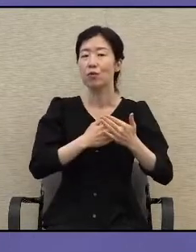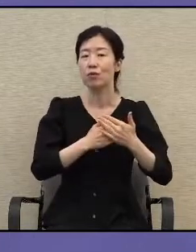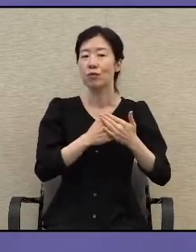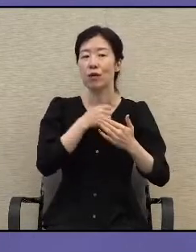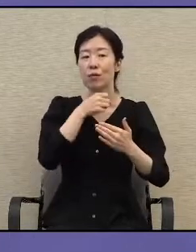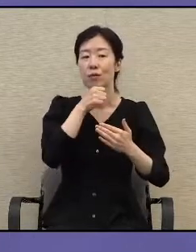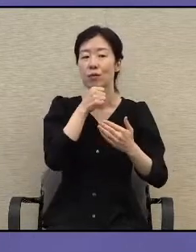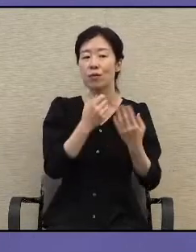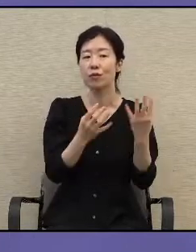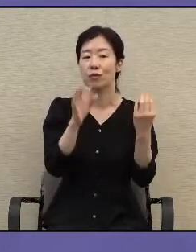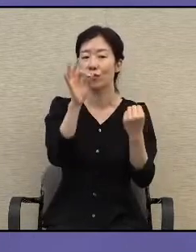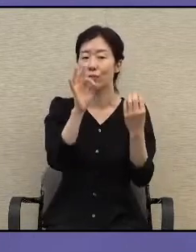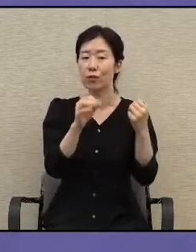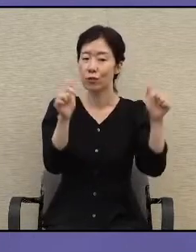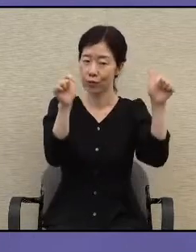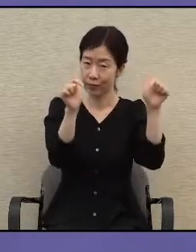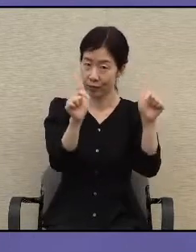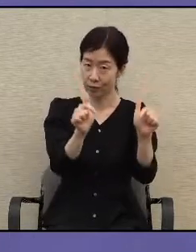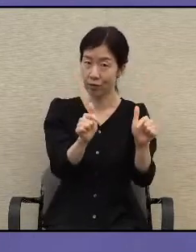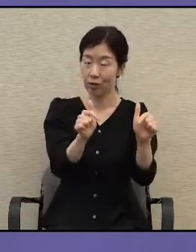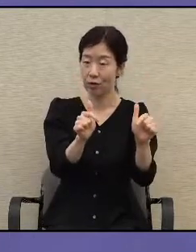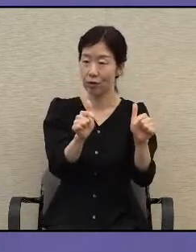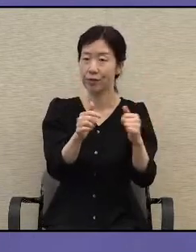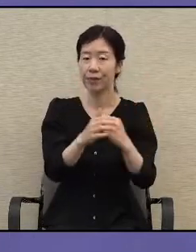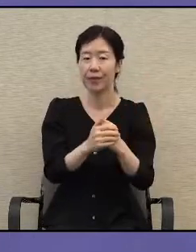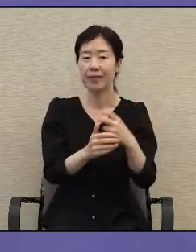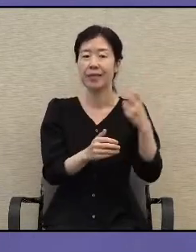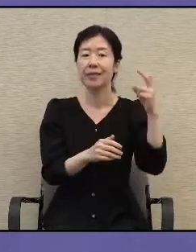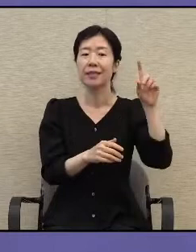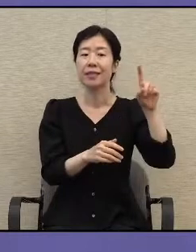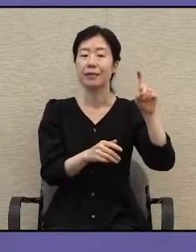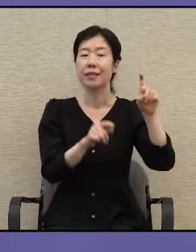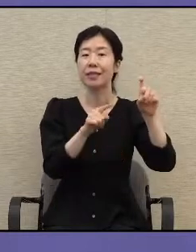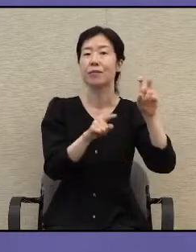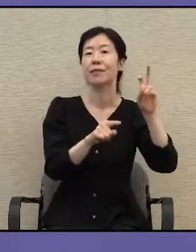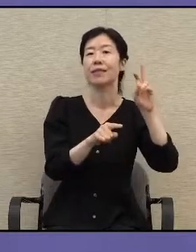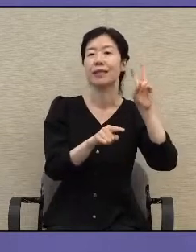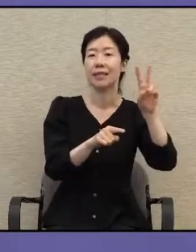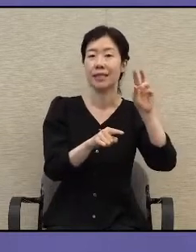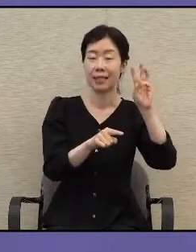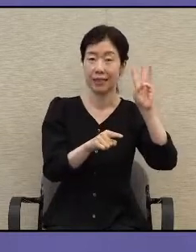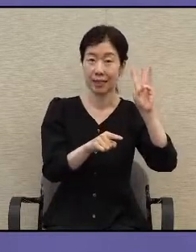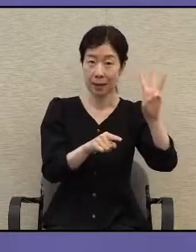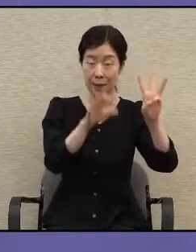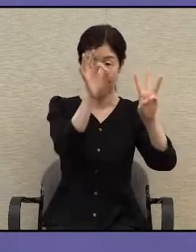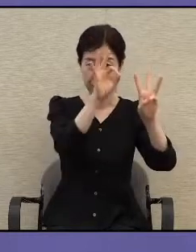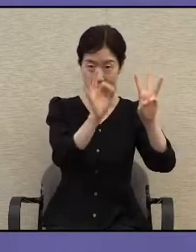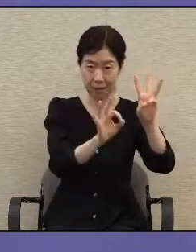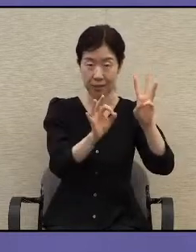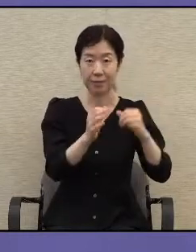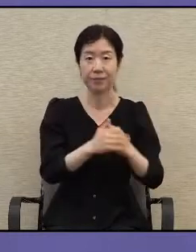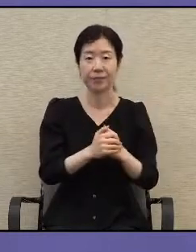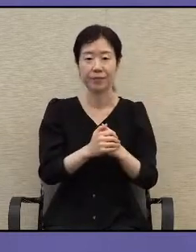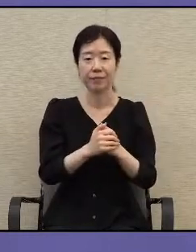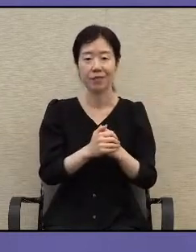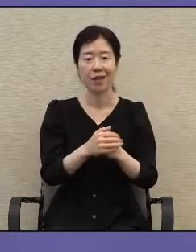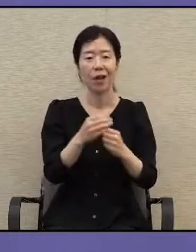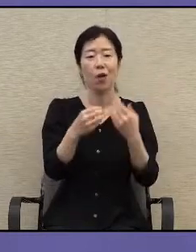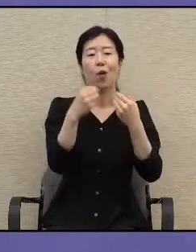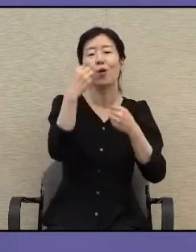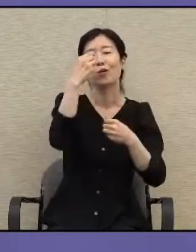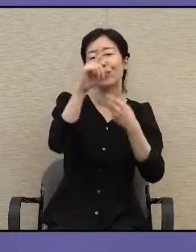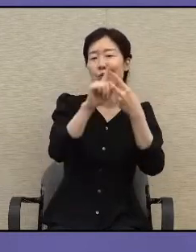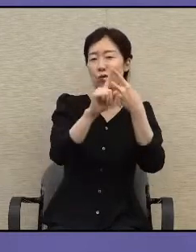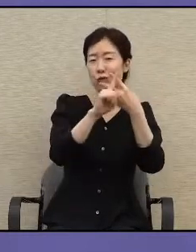수치가 성인보다는 좀 적은 편이고요. 11.23%였고 중학생보다 고등학생이 조금 더 높은 편입니다. 아무래도 학업 스트레스나